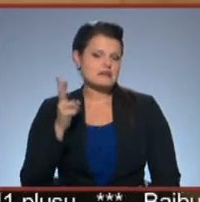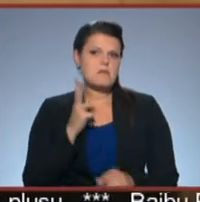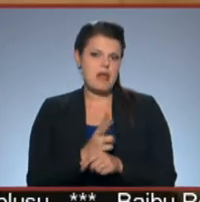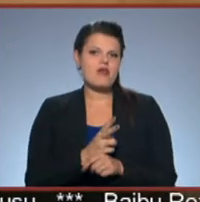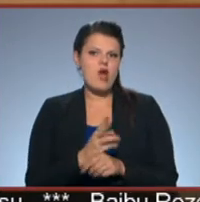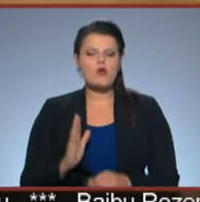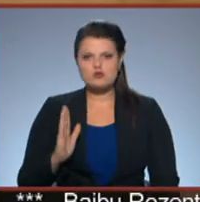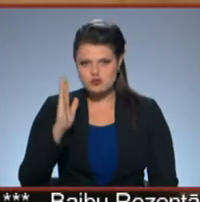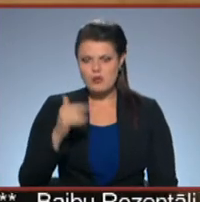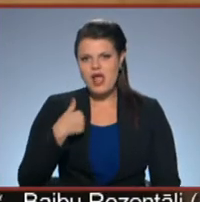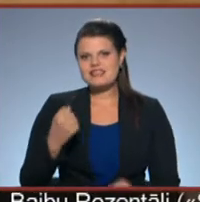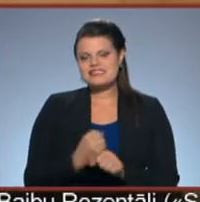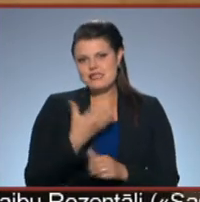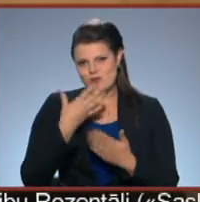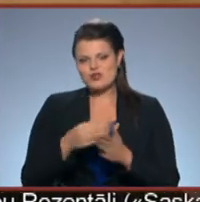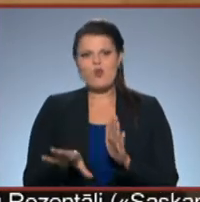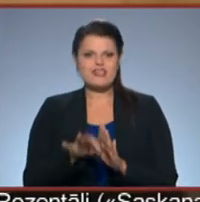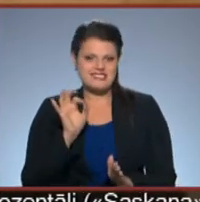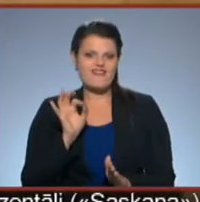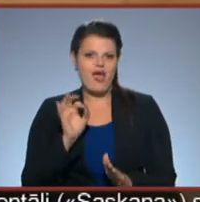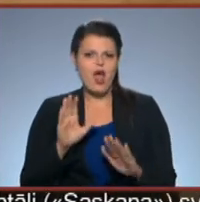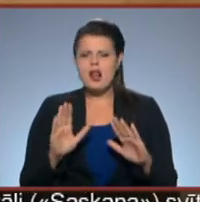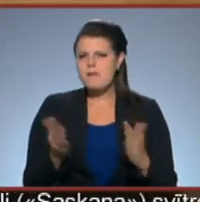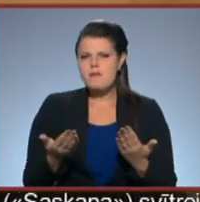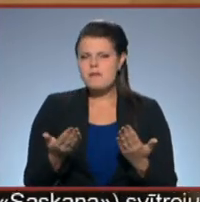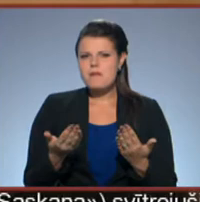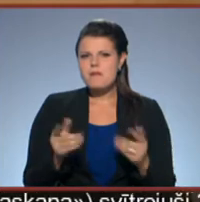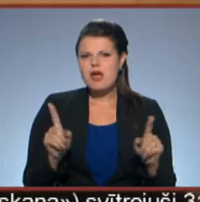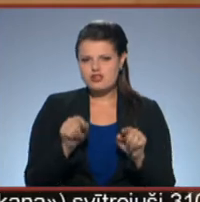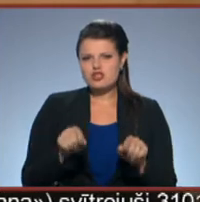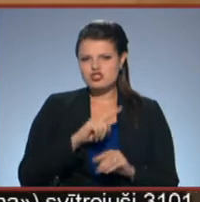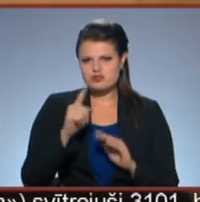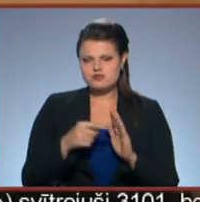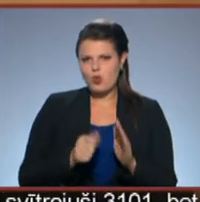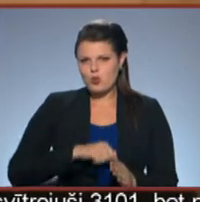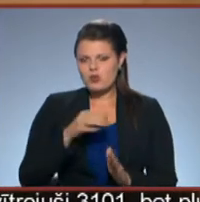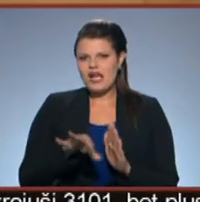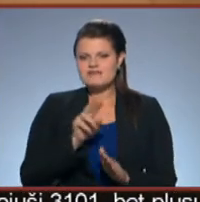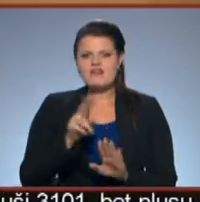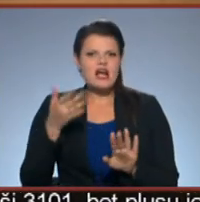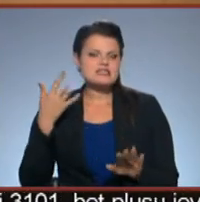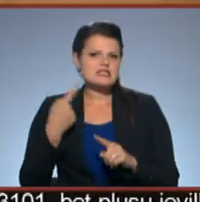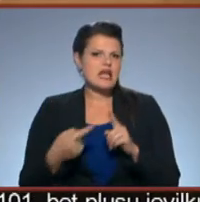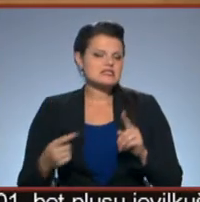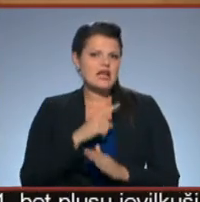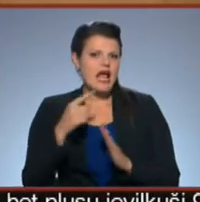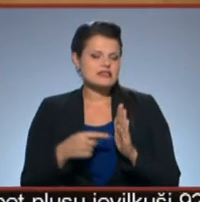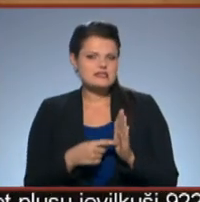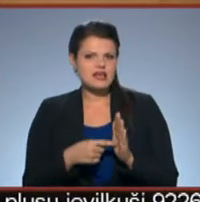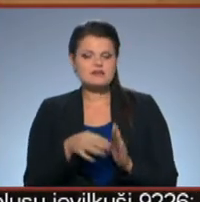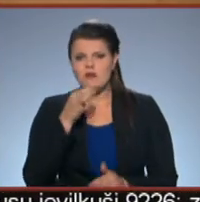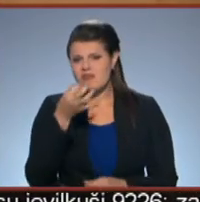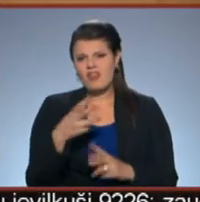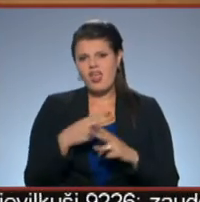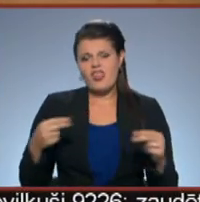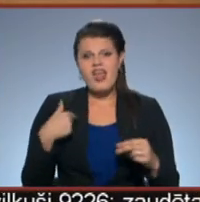un es izdaru savu izvēli. Bet ir šī izvēle grūtāka nekā citas reizes, citus gadus šoreiz? Nē,